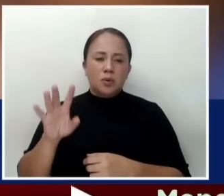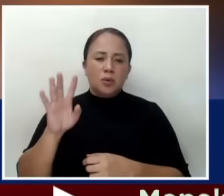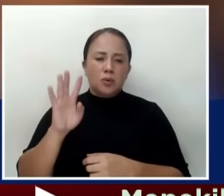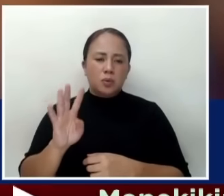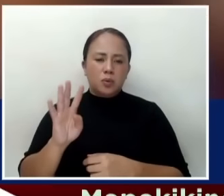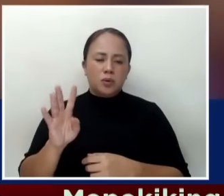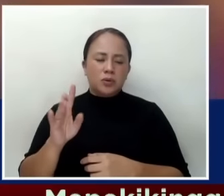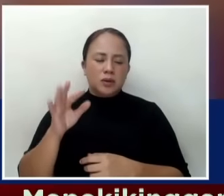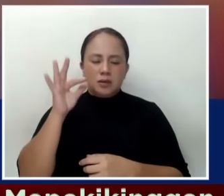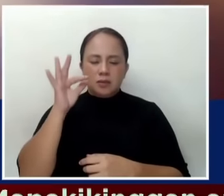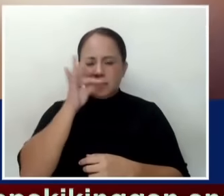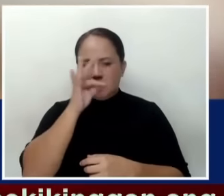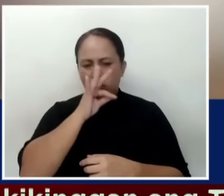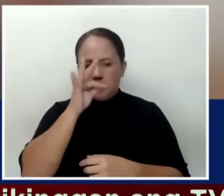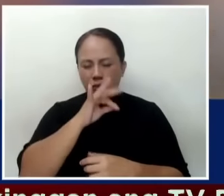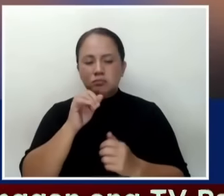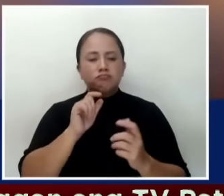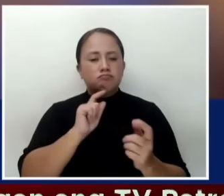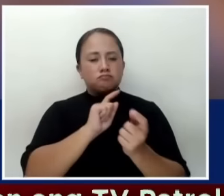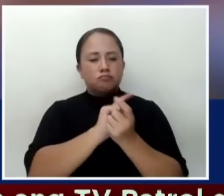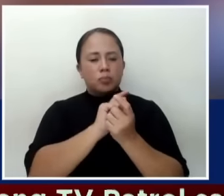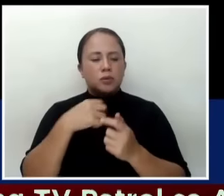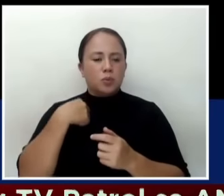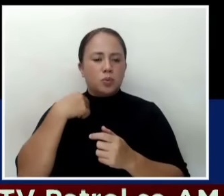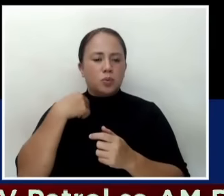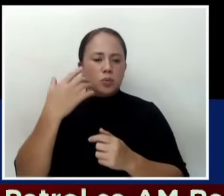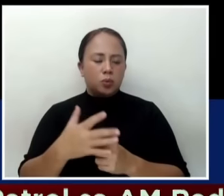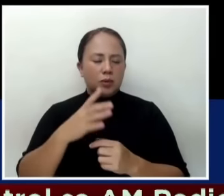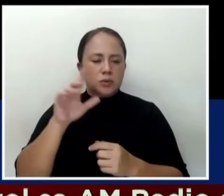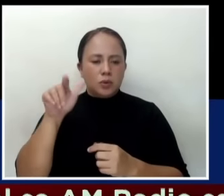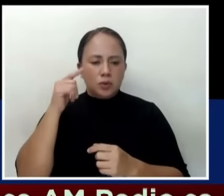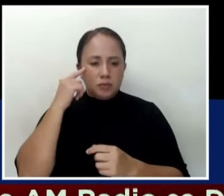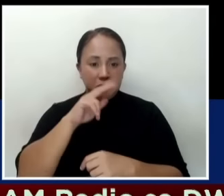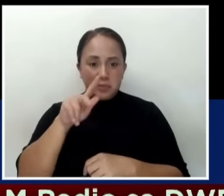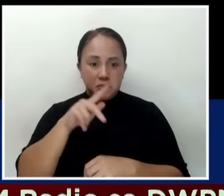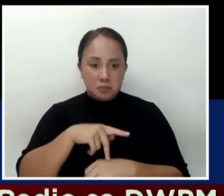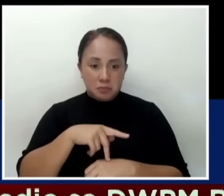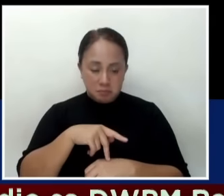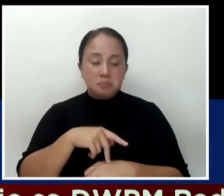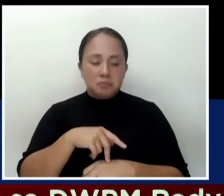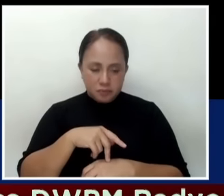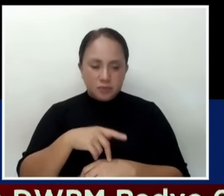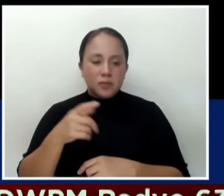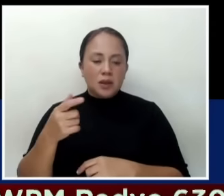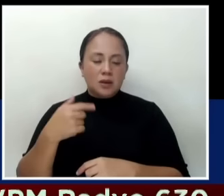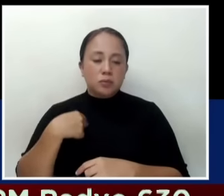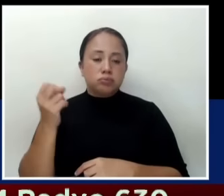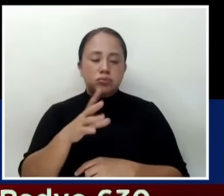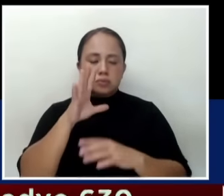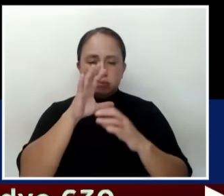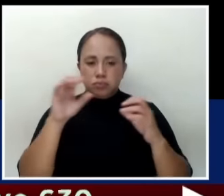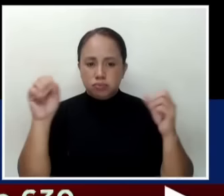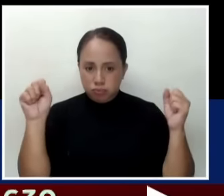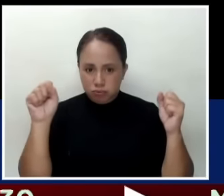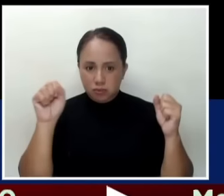Pilipino. Sinalubong sila ng mga opisyal ng pamahalaan alinsunod na rin sa utos ni Pangulong Ferdinand Marcos